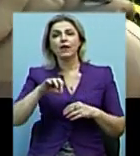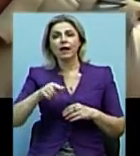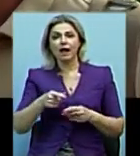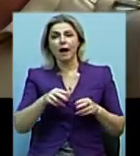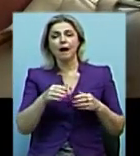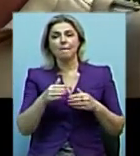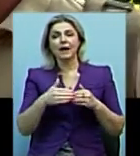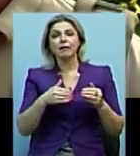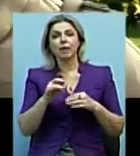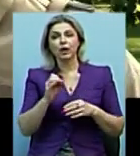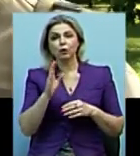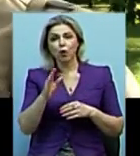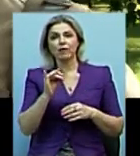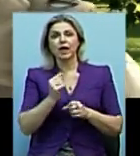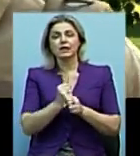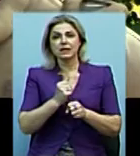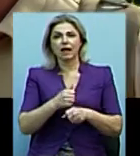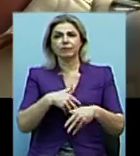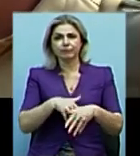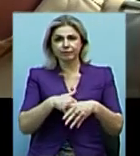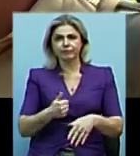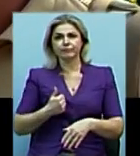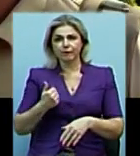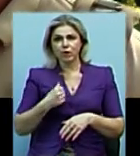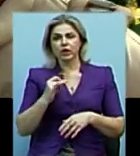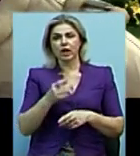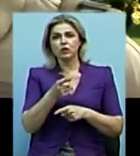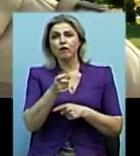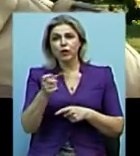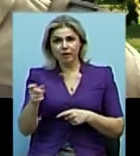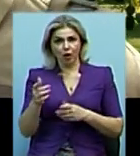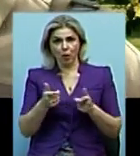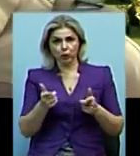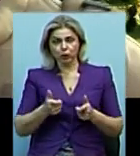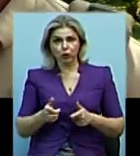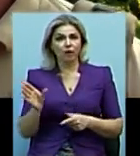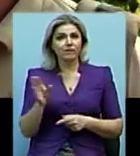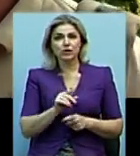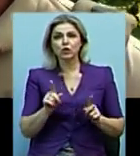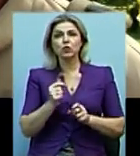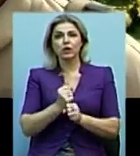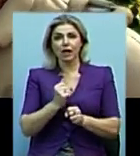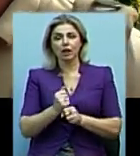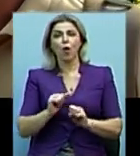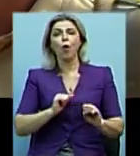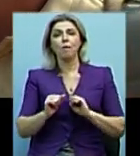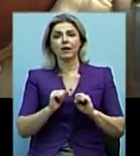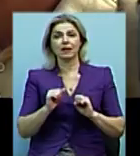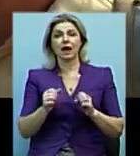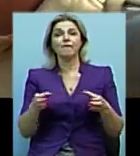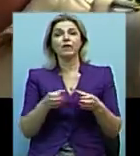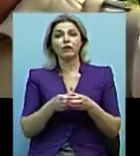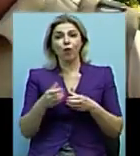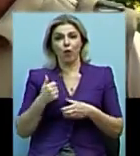також проводити з ними заняття стройової, вогневої підготовки. Тобто все, що робить командир взводу у